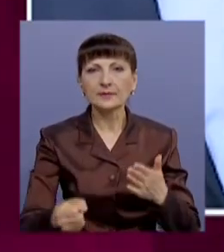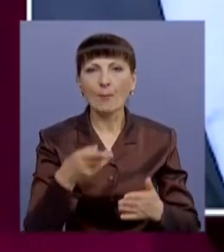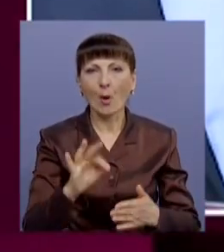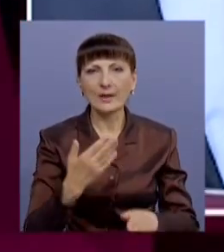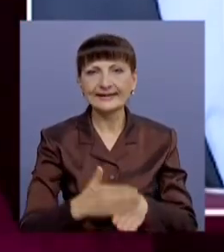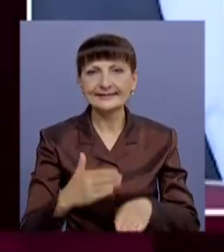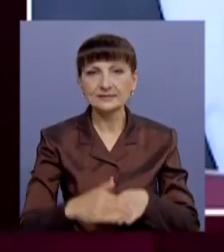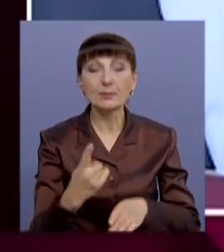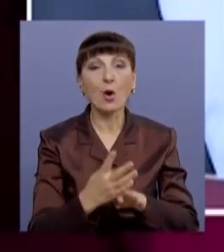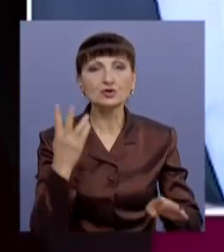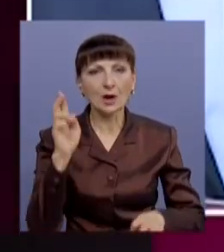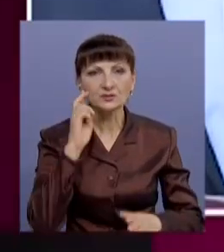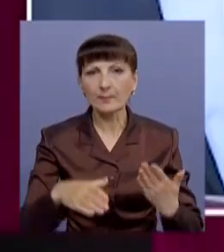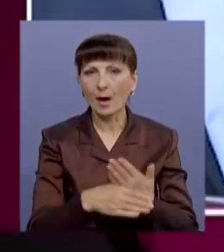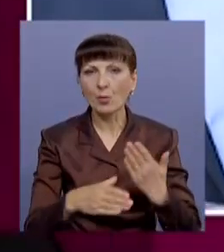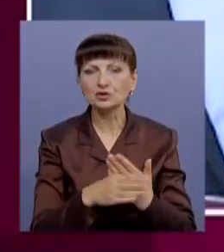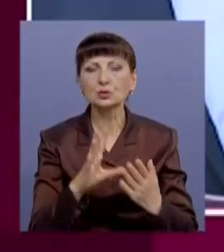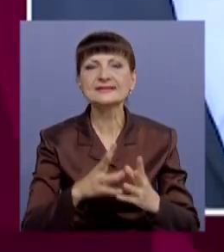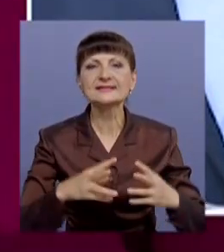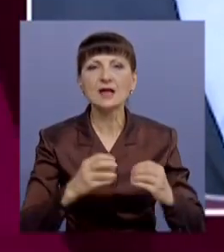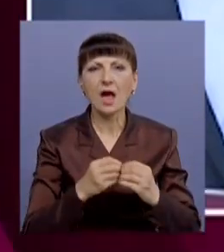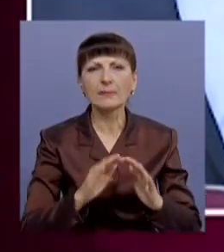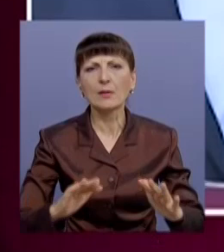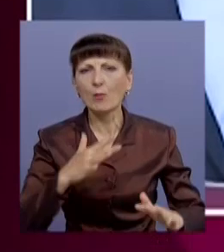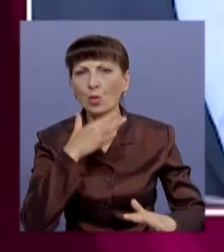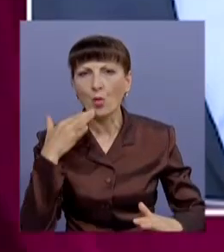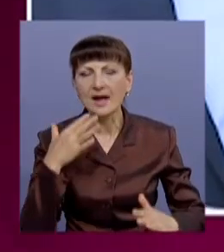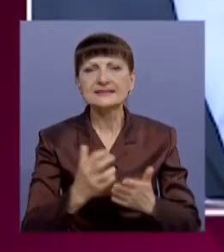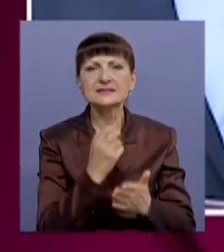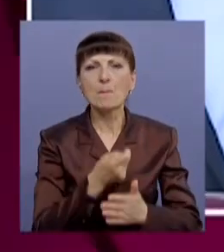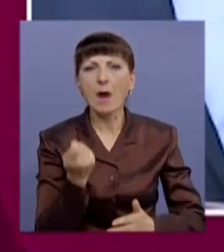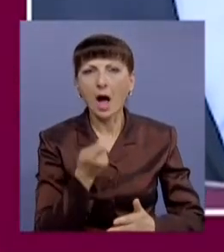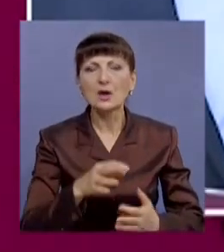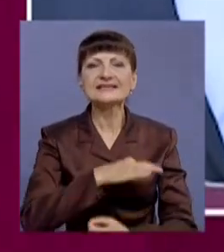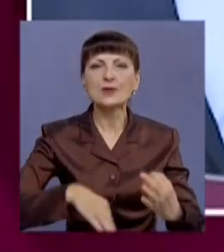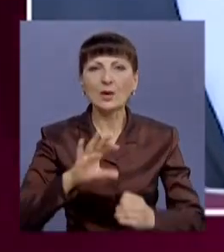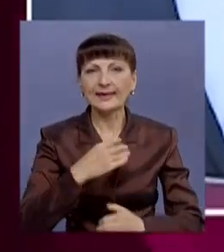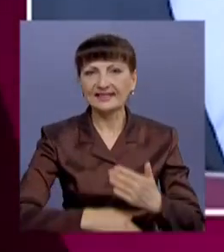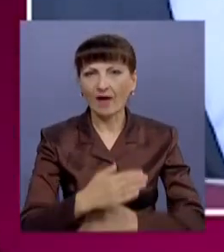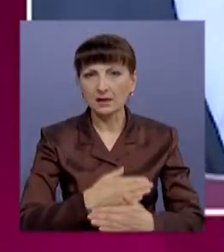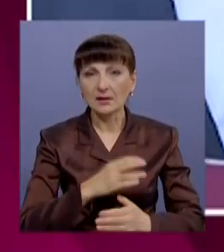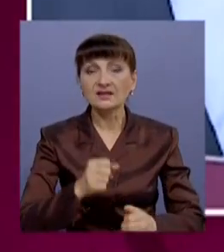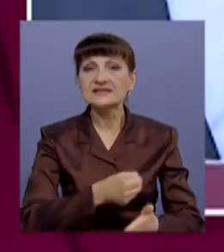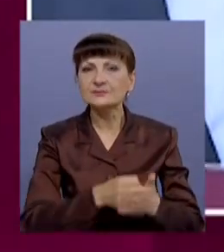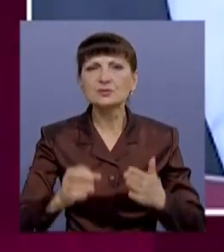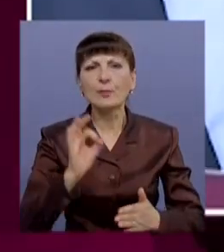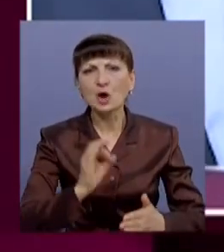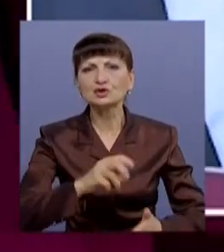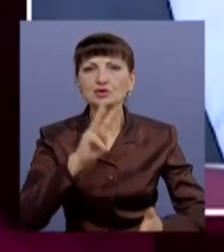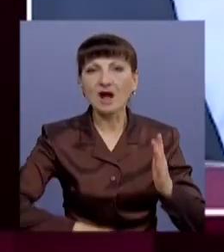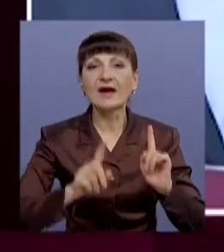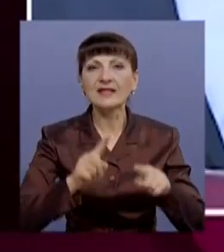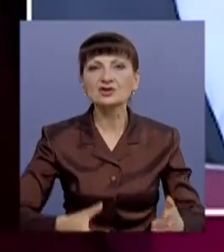В первую очередь государство поможет малоимущим, многодетным семьям, сиротам и инвалидам. Им спишут пени и штрафы, а